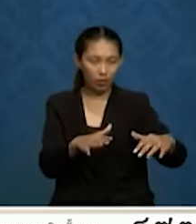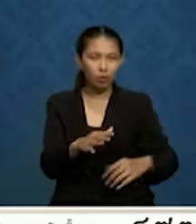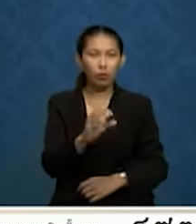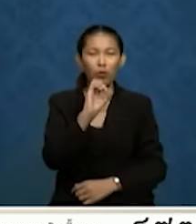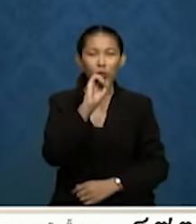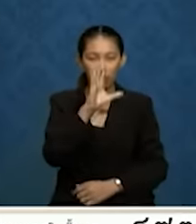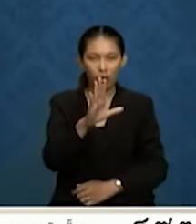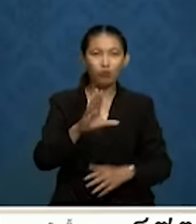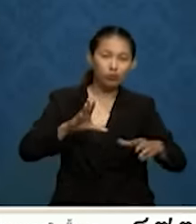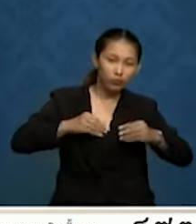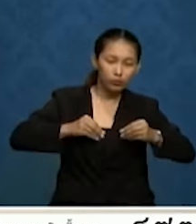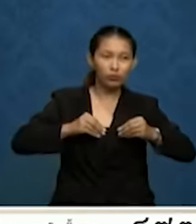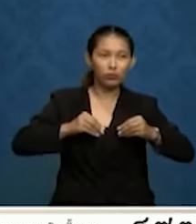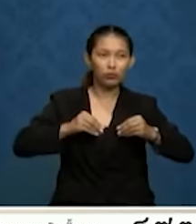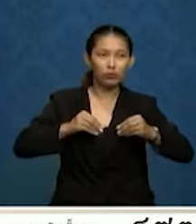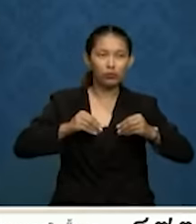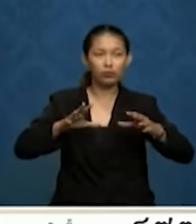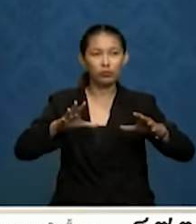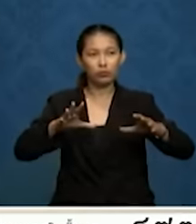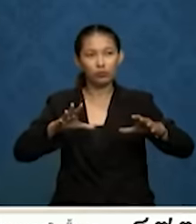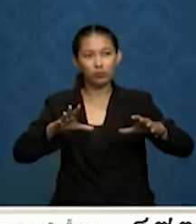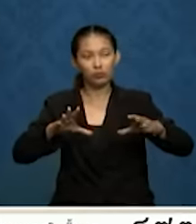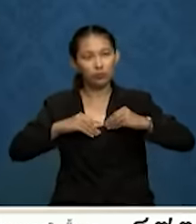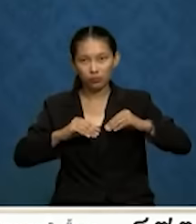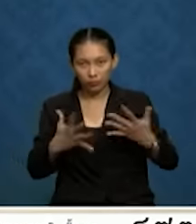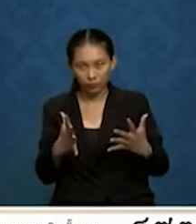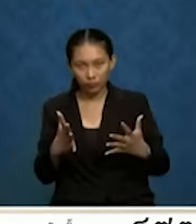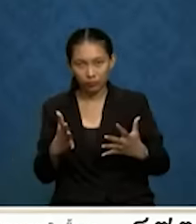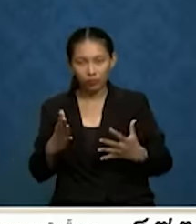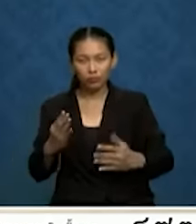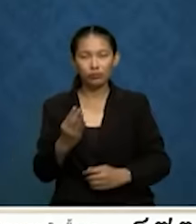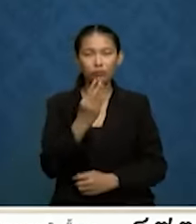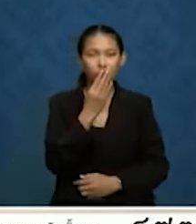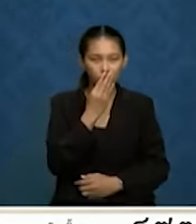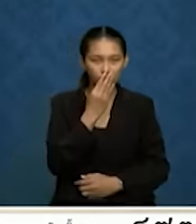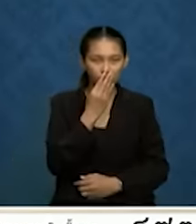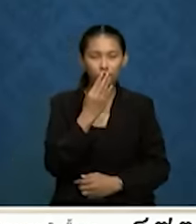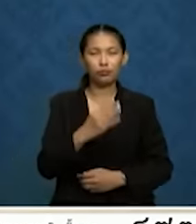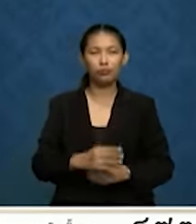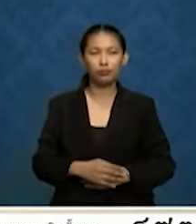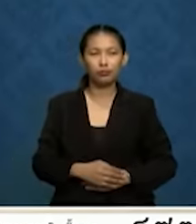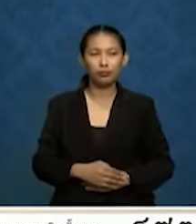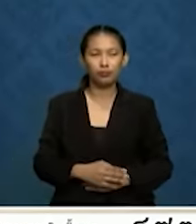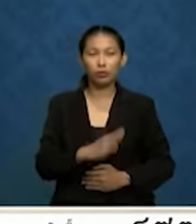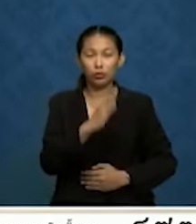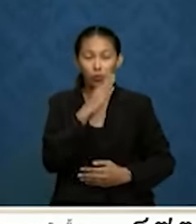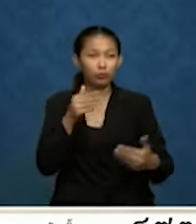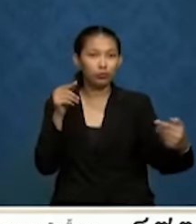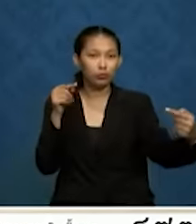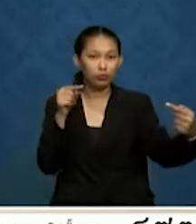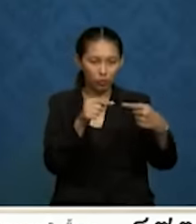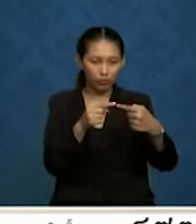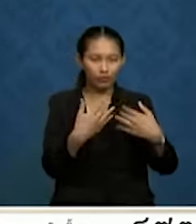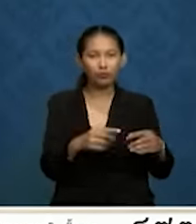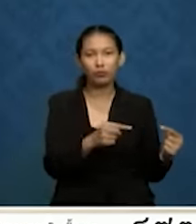ก็ขานได้เลยครับว่าเห็นชอบไม่เห็นชอบหรืองดออกเสียงครับถ้าตรงกันคนต่อ